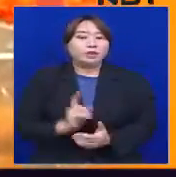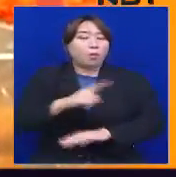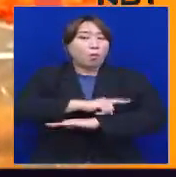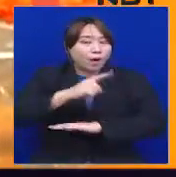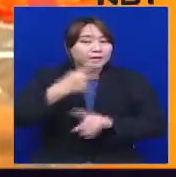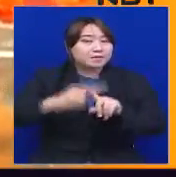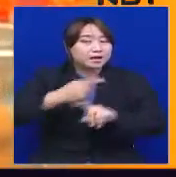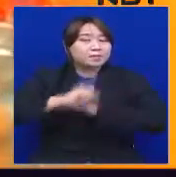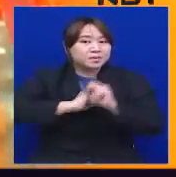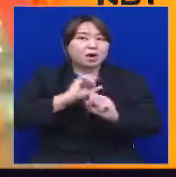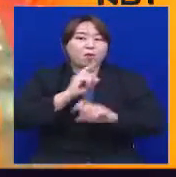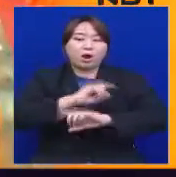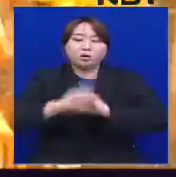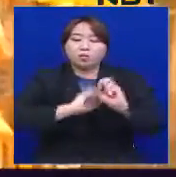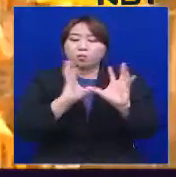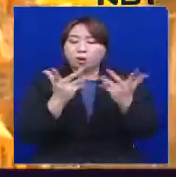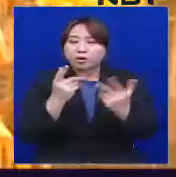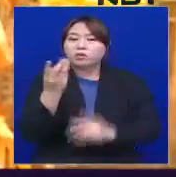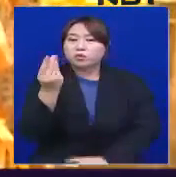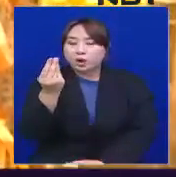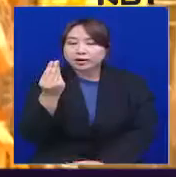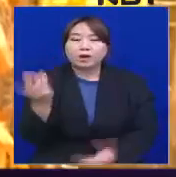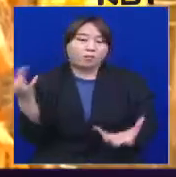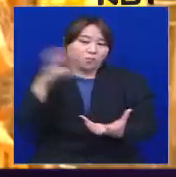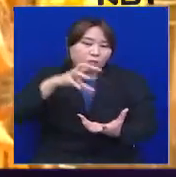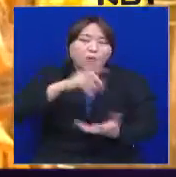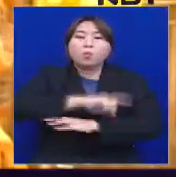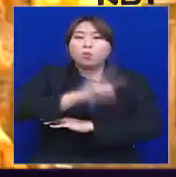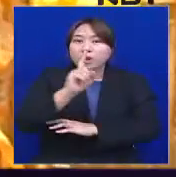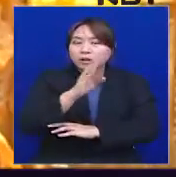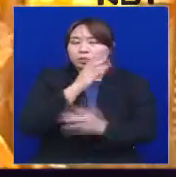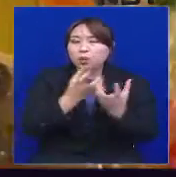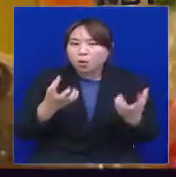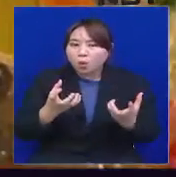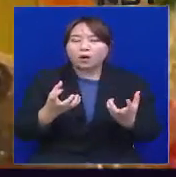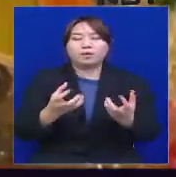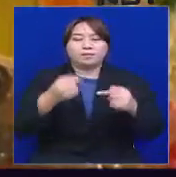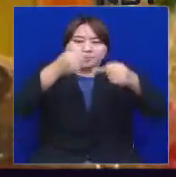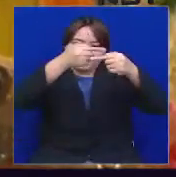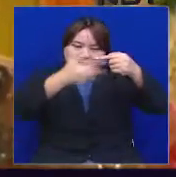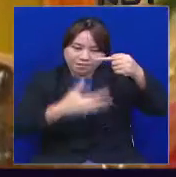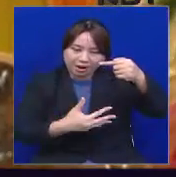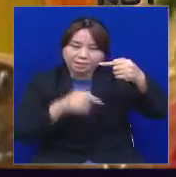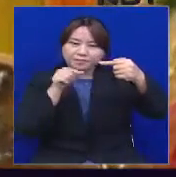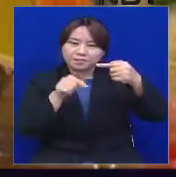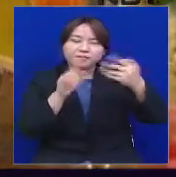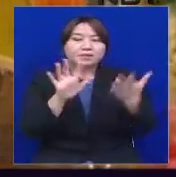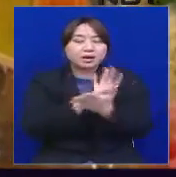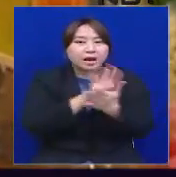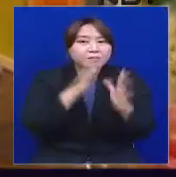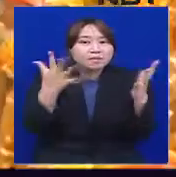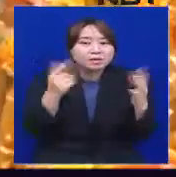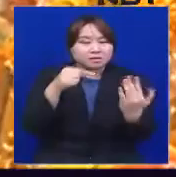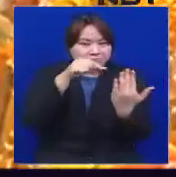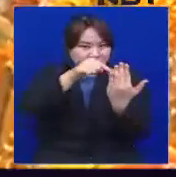เดือนปีที่หมดอายุด้วยวันเดือนปีที่บรรจุหากผู้ใดขายสินค้าที่มีประกาศควบคุมฉลากโดยไม่มีฉลากหรือว่ามีฉลาก